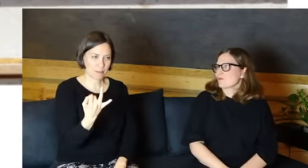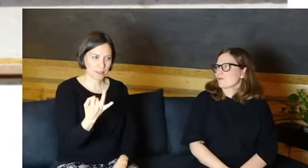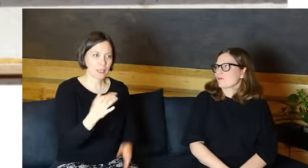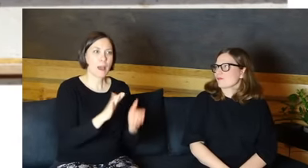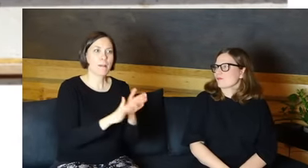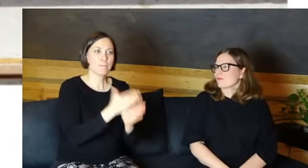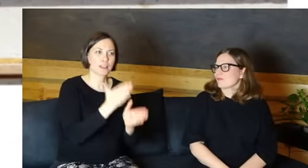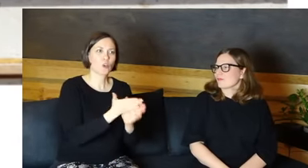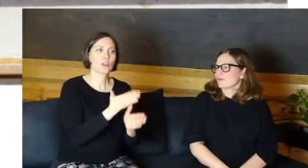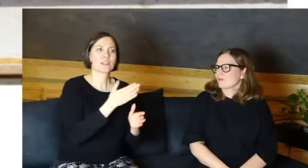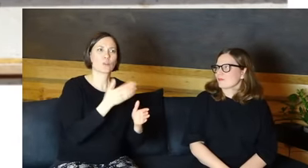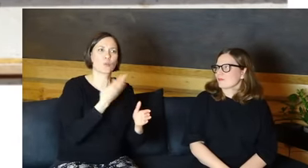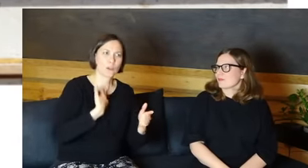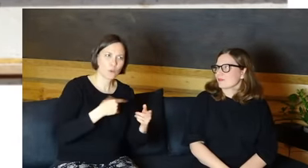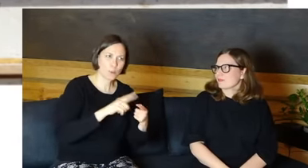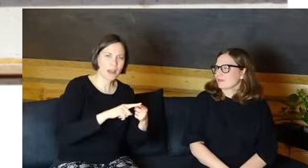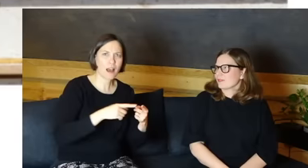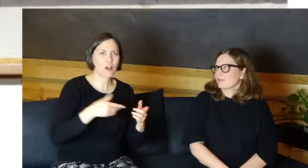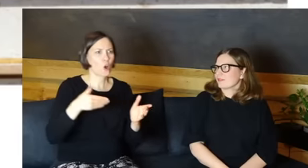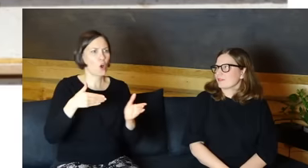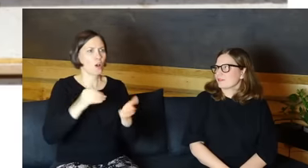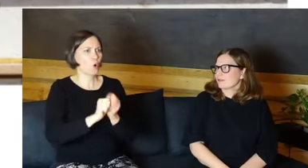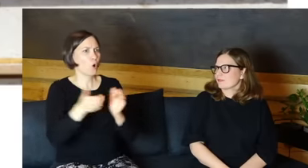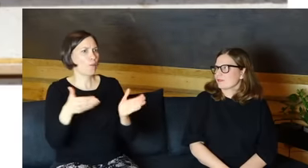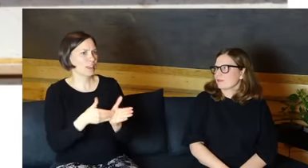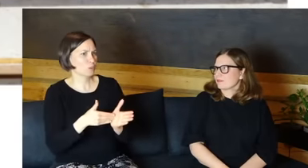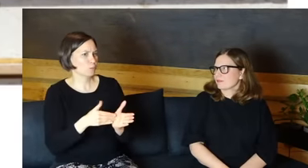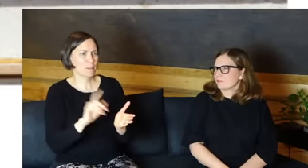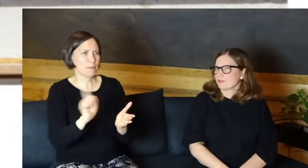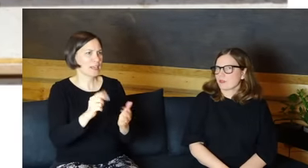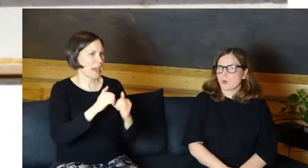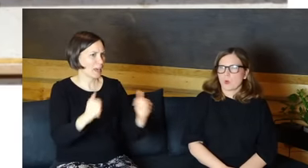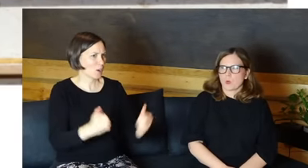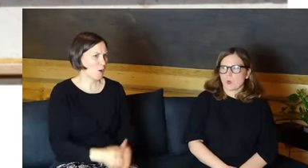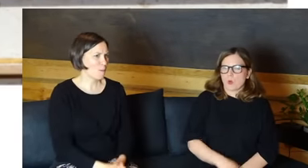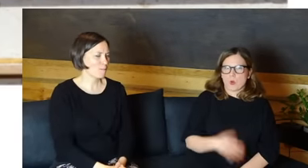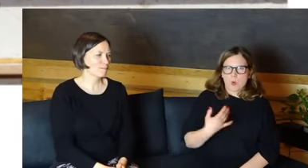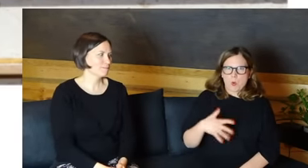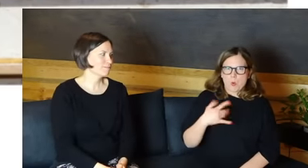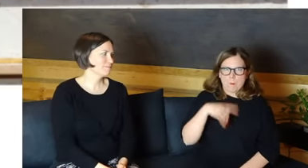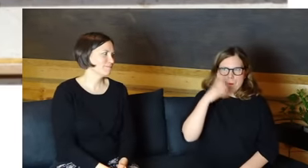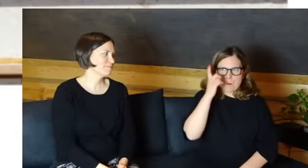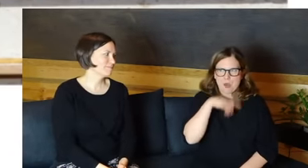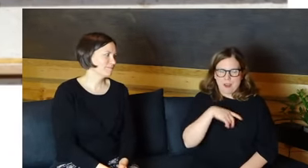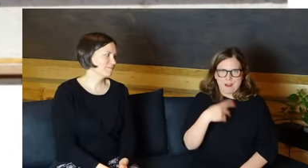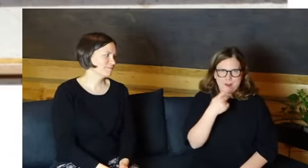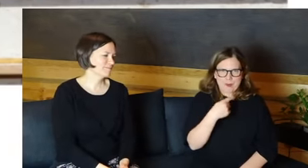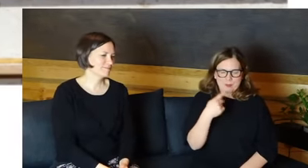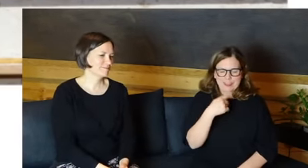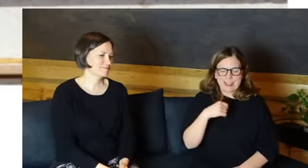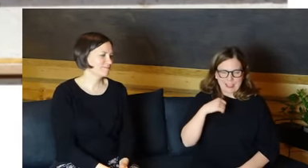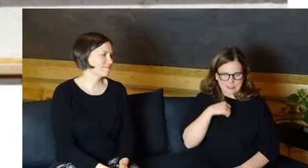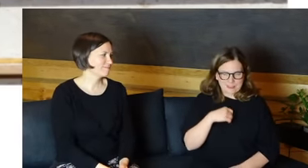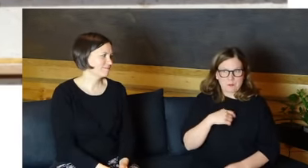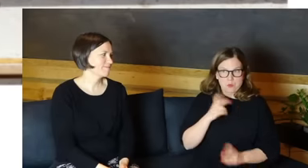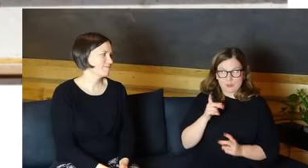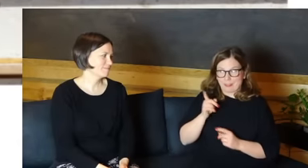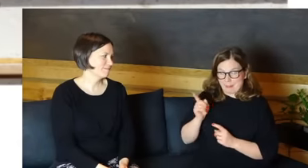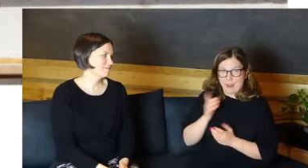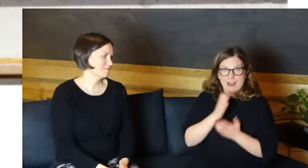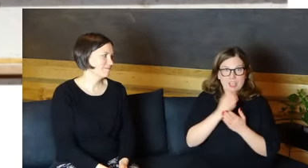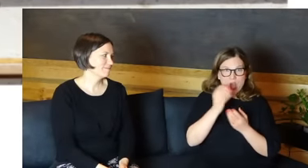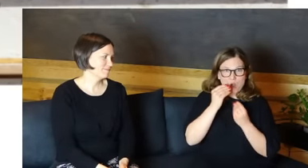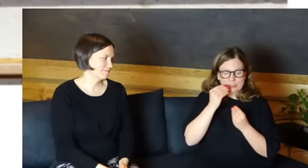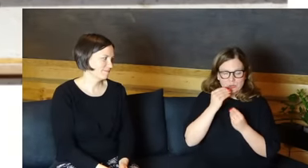betonin kuivumisella ja kovettumisella? Paha. Itsekin olen tätä joutunut opiskelemaan